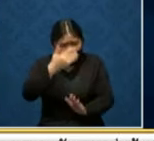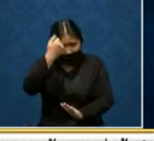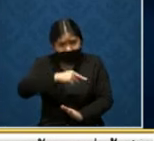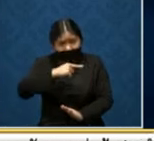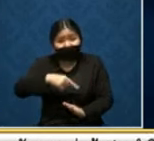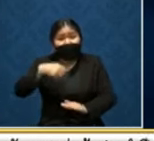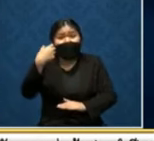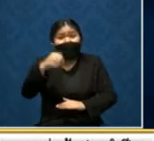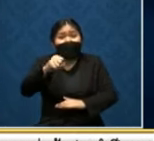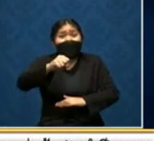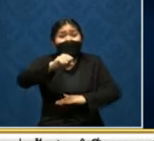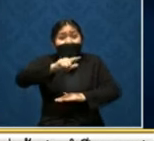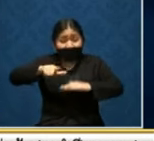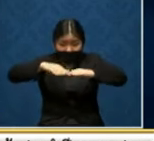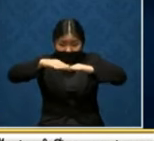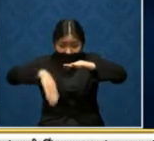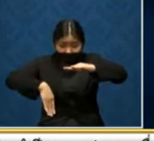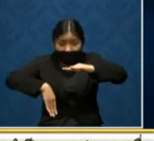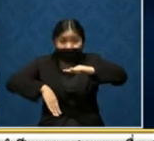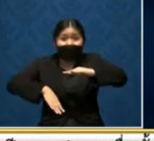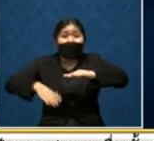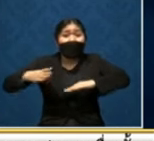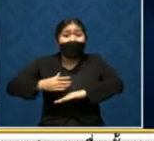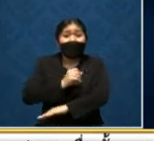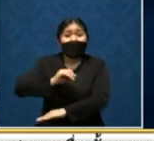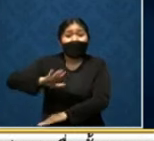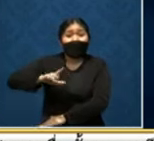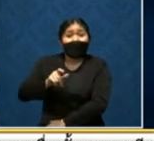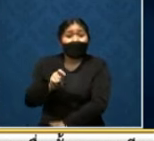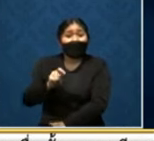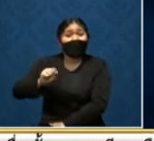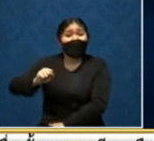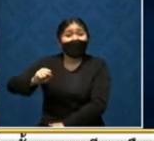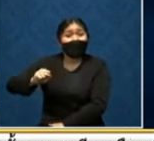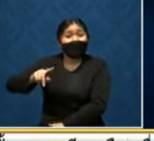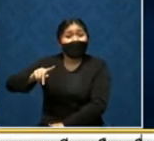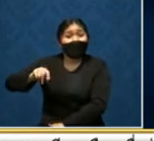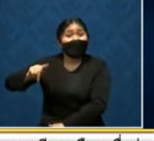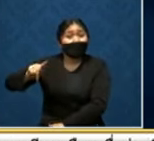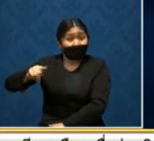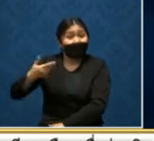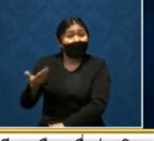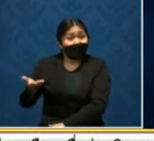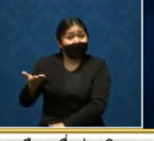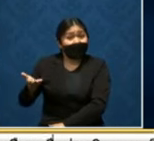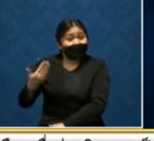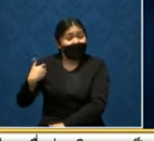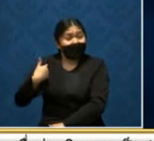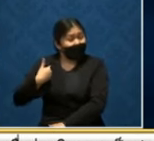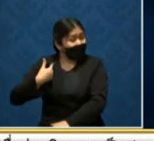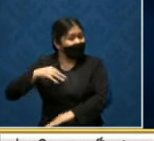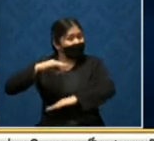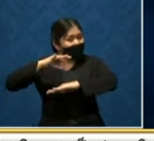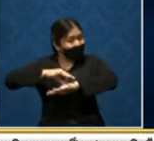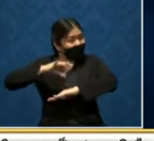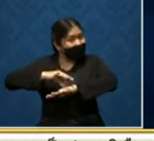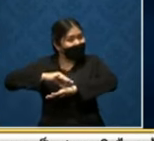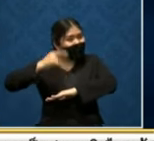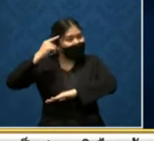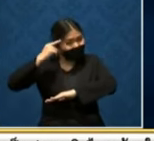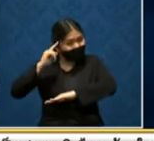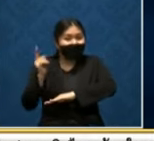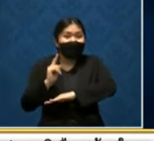เกิน10ล้านบาทเป็นอำนาจอสถคนเมื่อสักครู่อสทที่จะมีอำนาจแต่งตั้งเนี่ยก็ค่อนข้าง